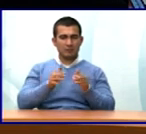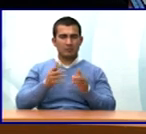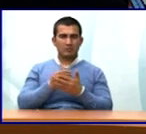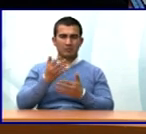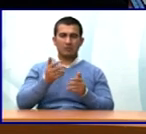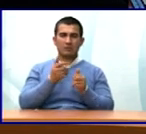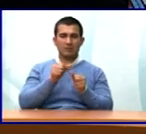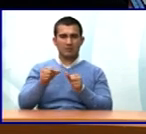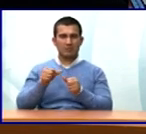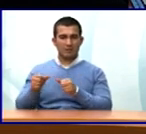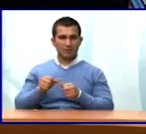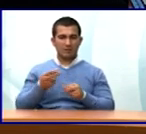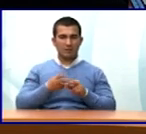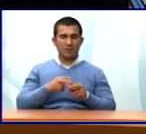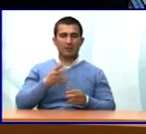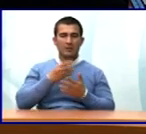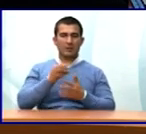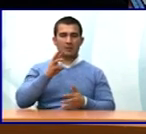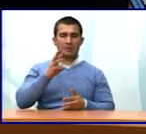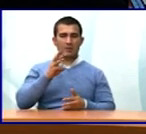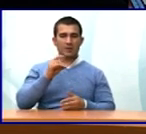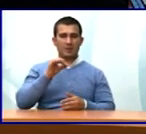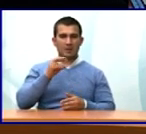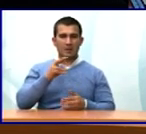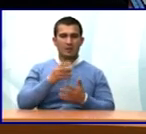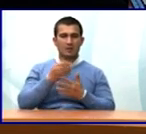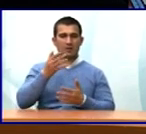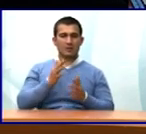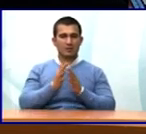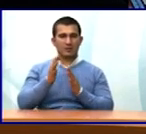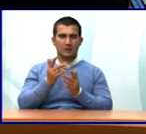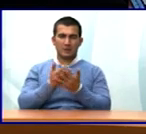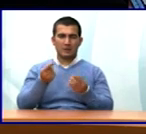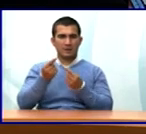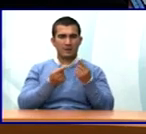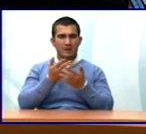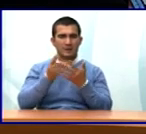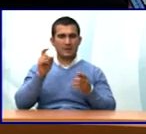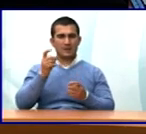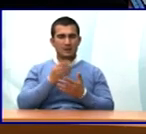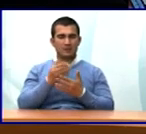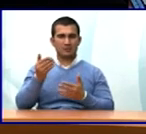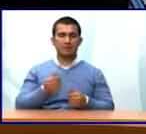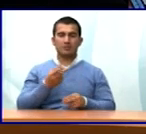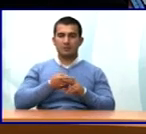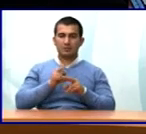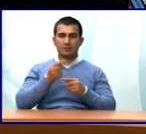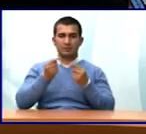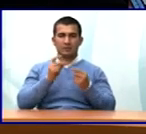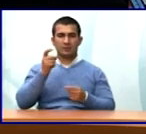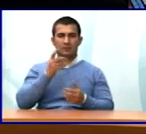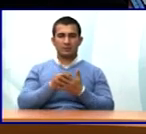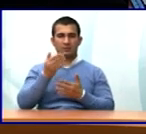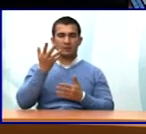moddalar mineral o'g'itlar deyiladi. Demak, bu yuqorida aytib o'tgan mineral o'g'itlarimiz